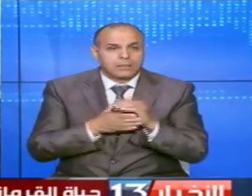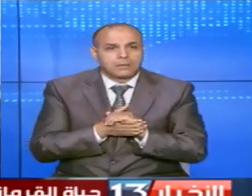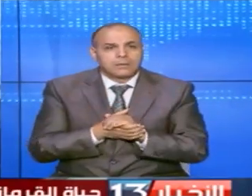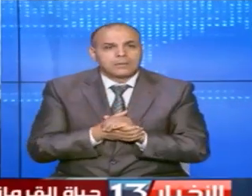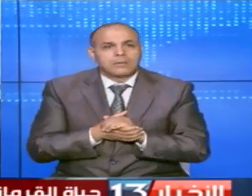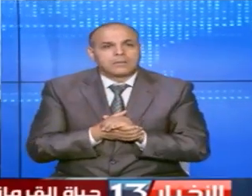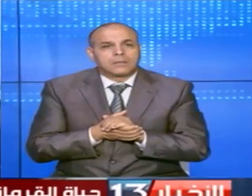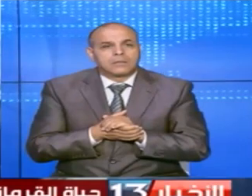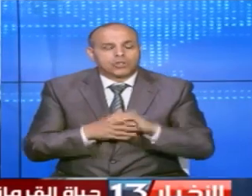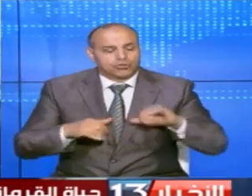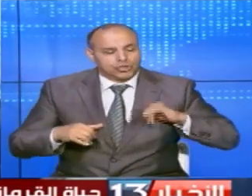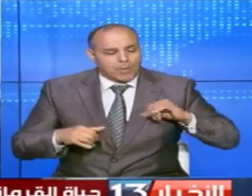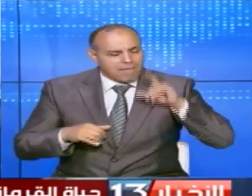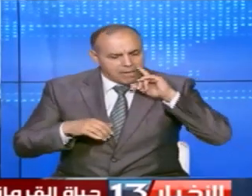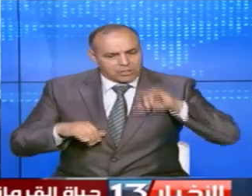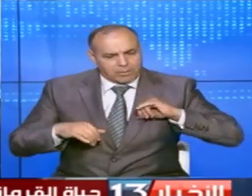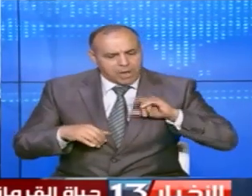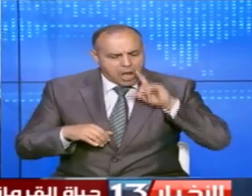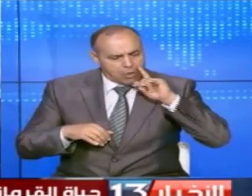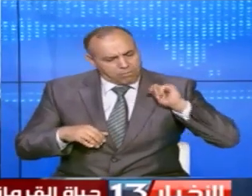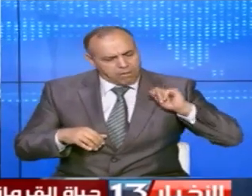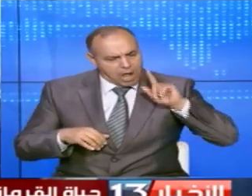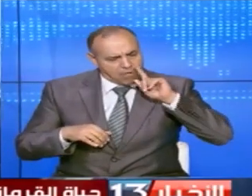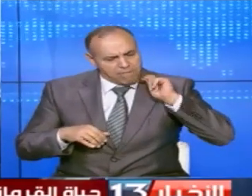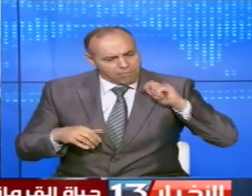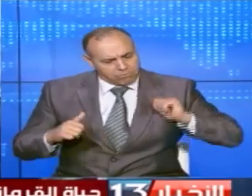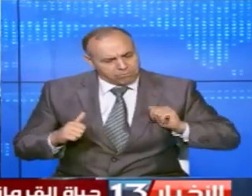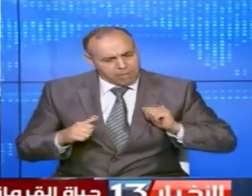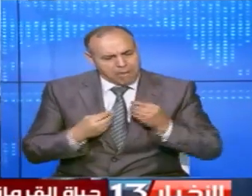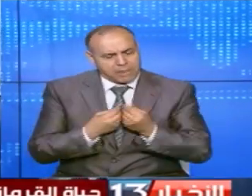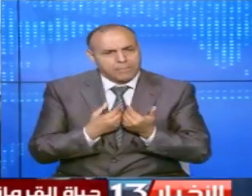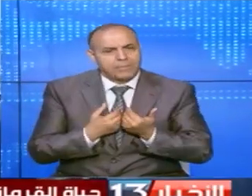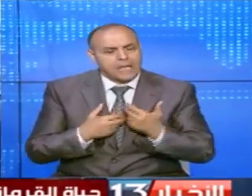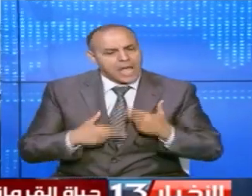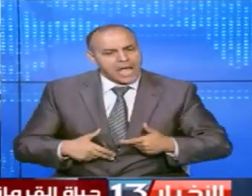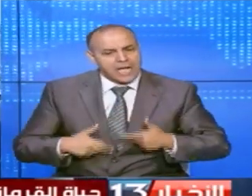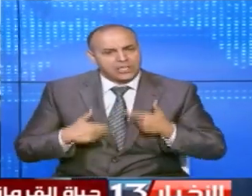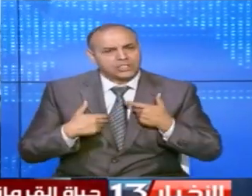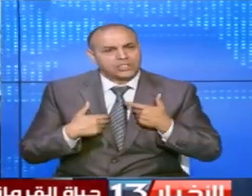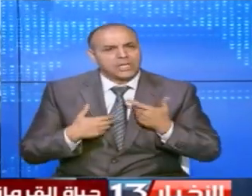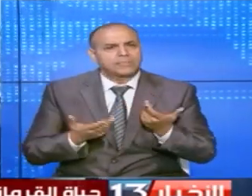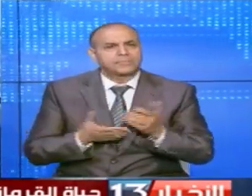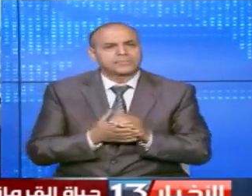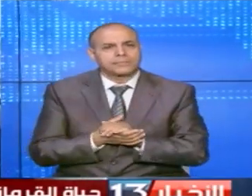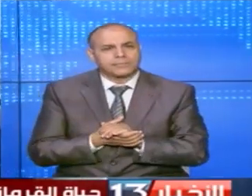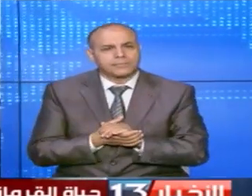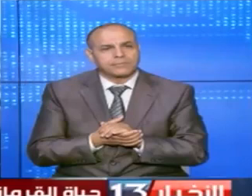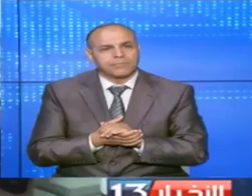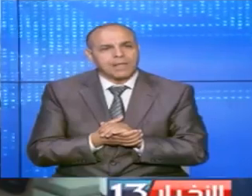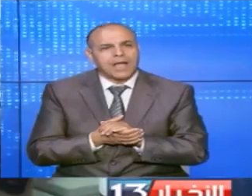الشابات والشباب اه حسنا على او قاع